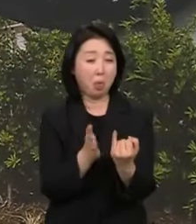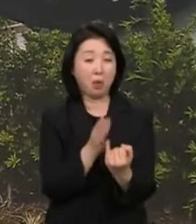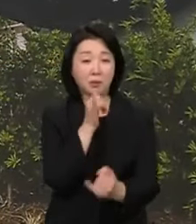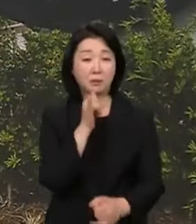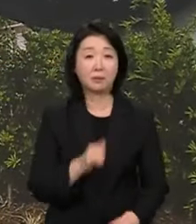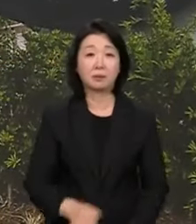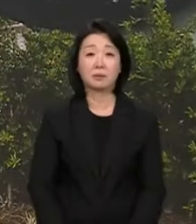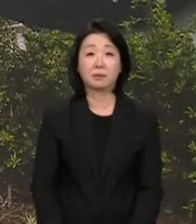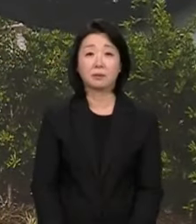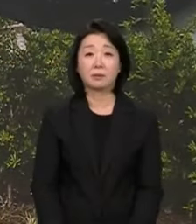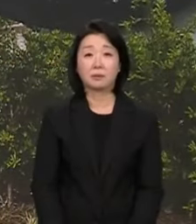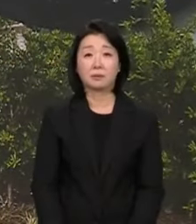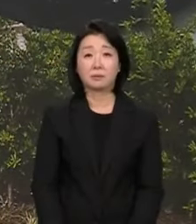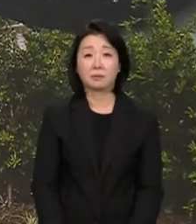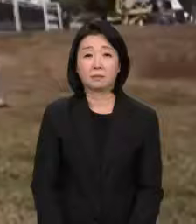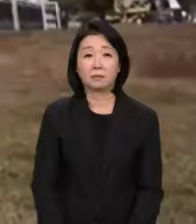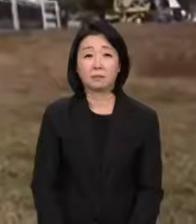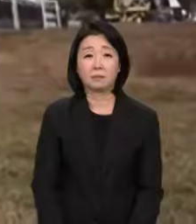홍지은 특파원입니다.